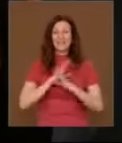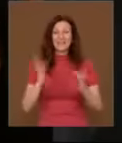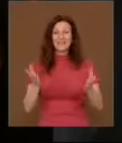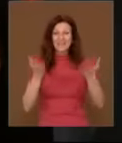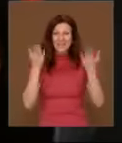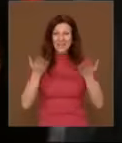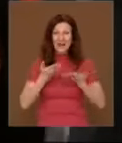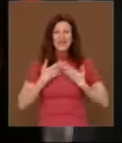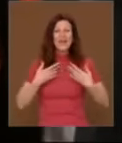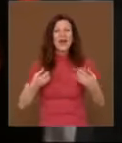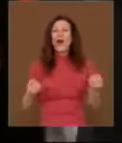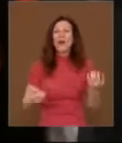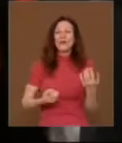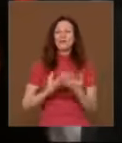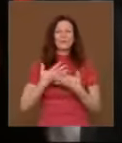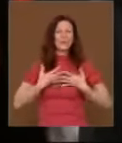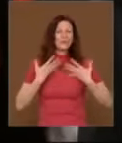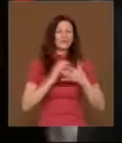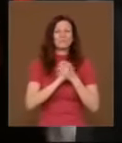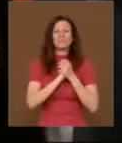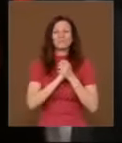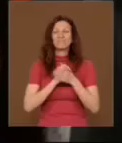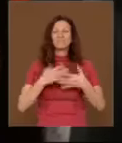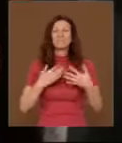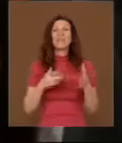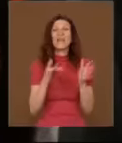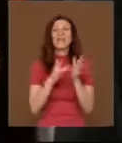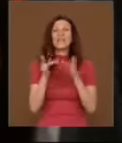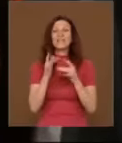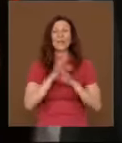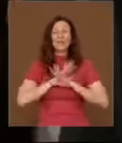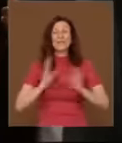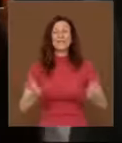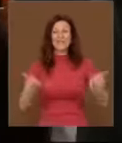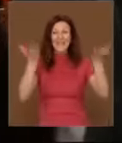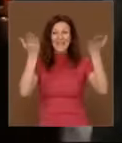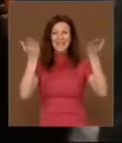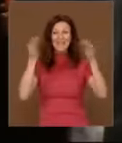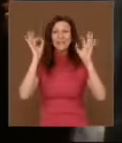ние отново ликуваме с пасхалния поздрав. Христос